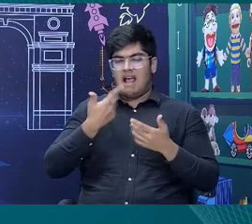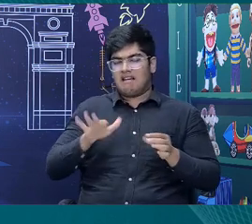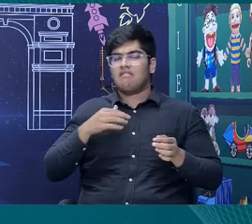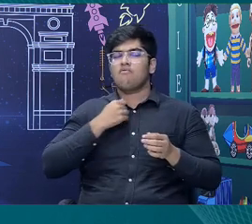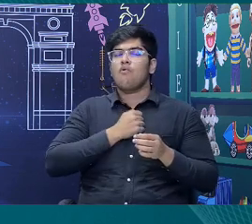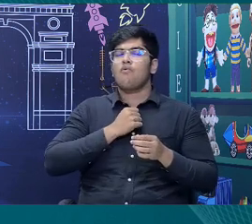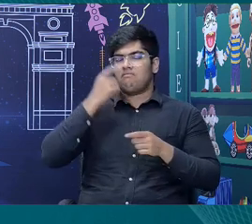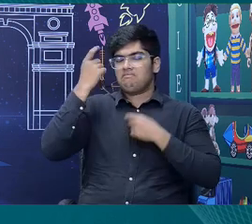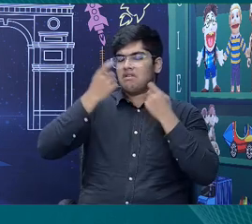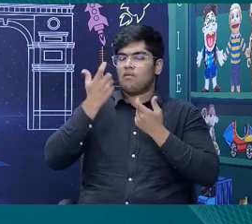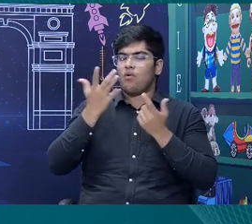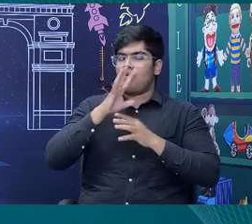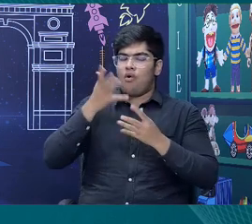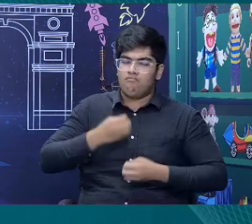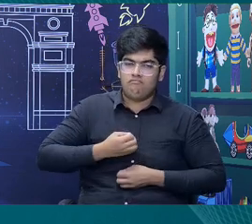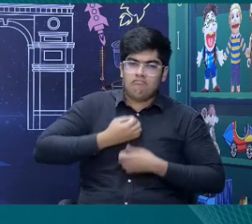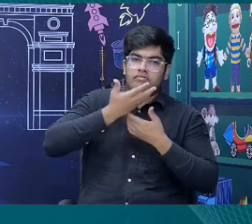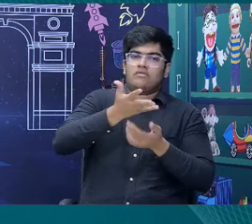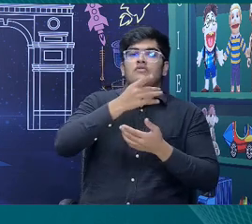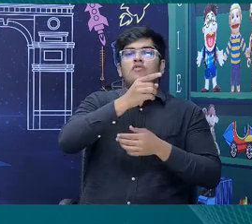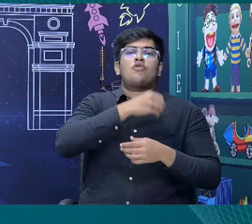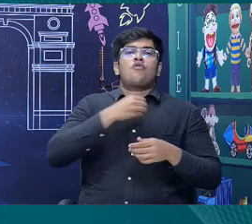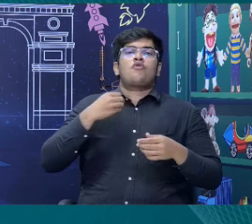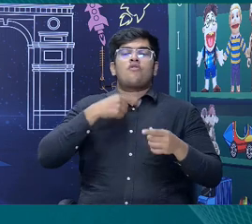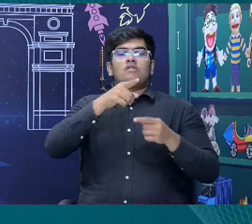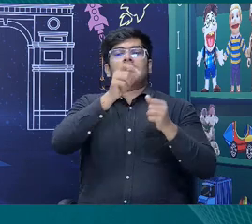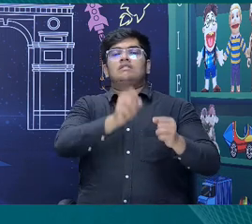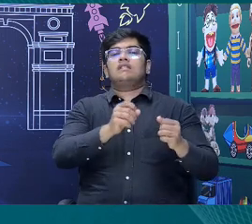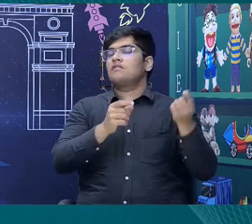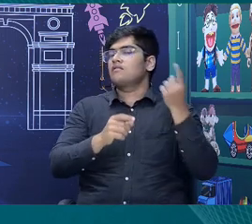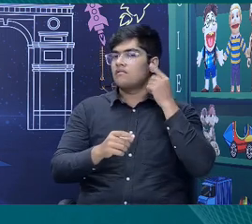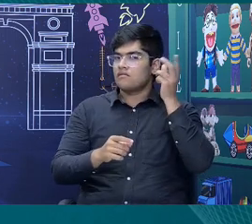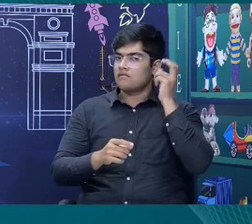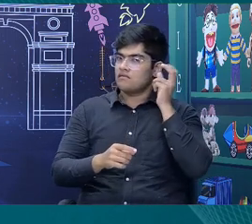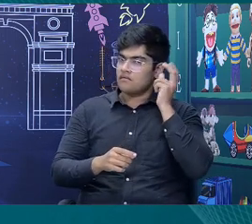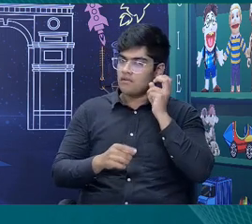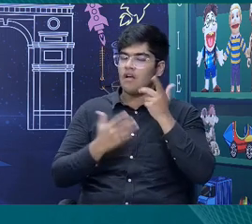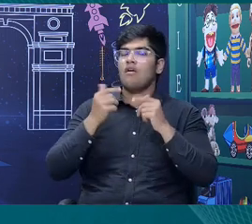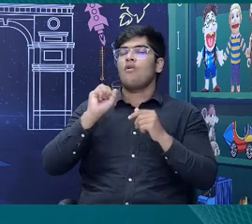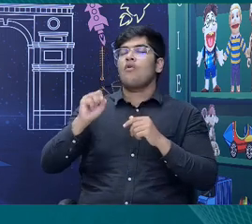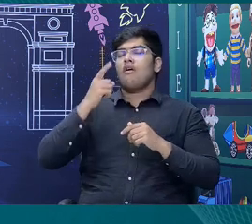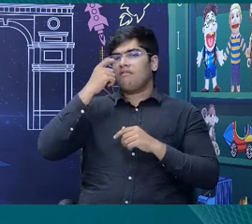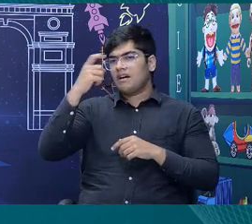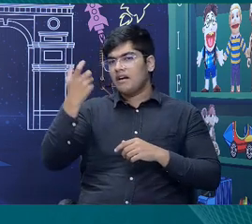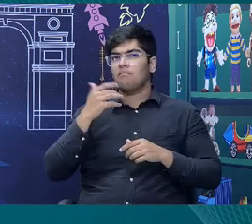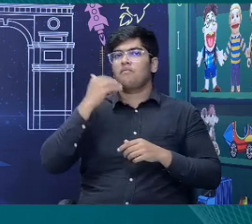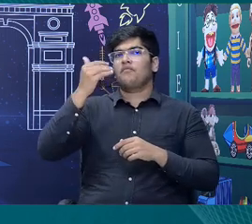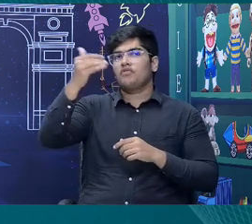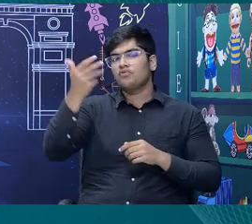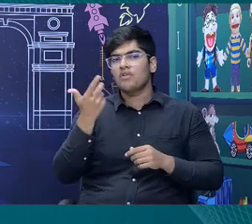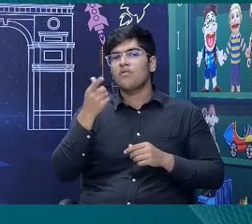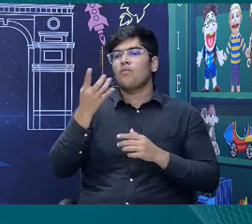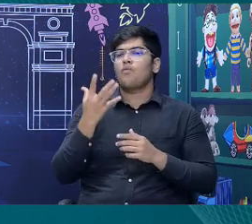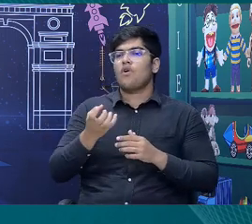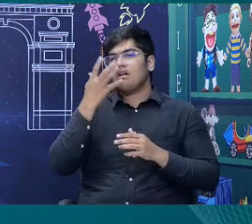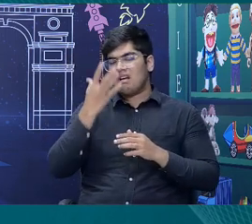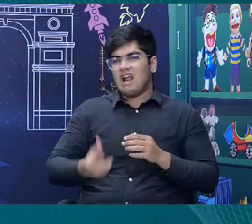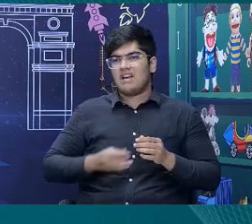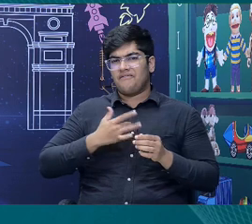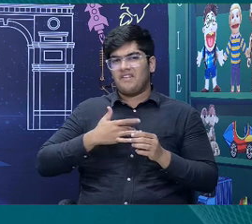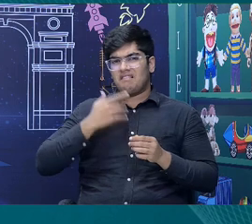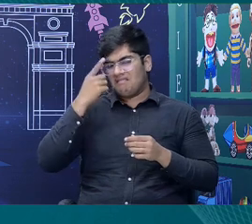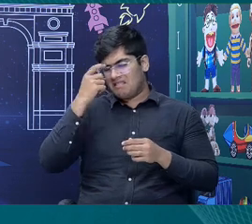हैं ड्रीम्स हैं या ड्रीम सिर्फ जो फ्यूचर के लिए नहीं है इवन जो उसको रात को सपने आते